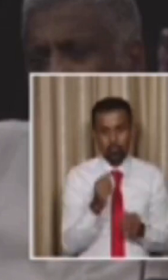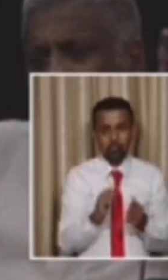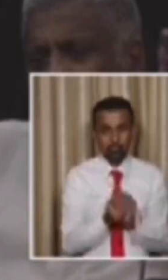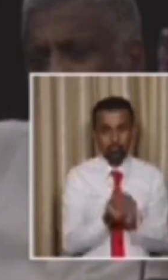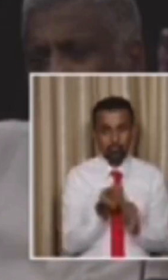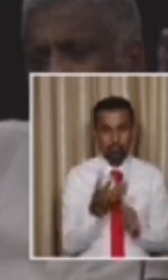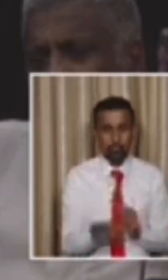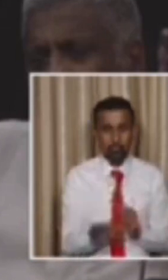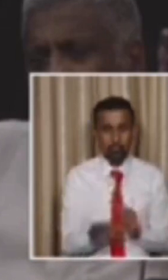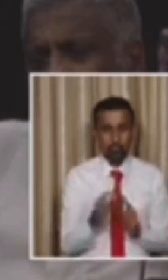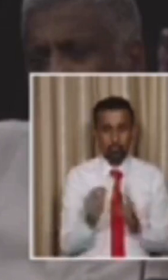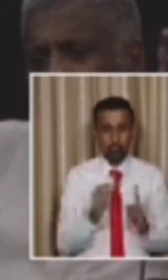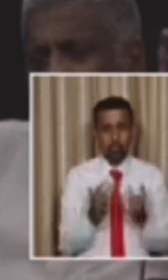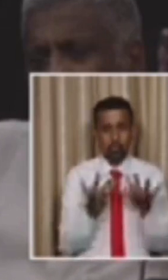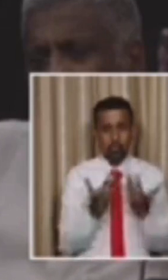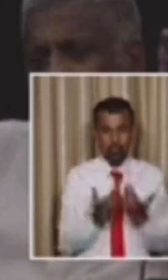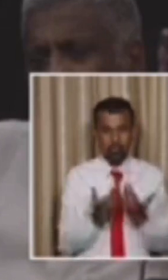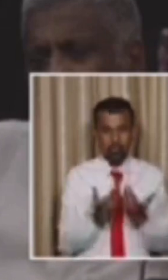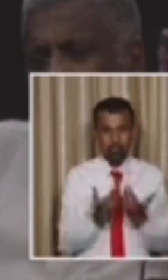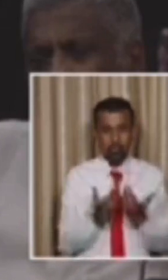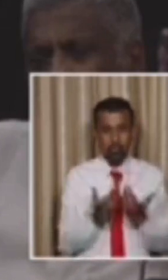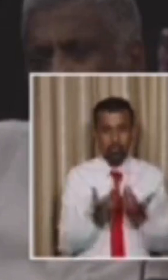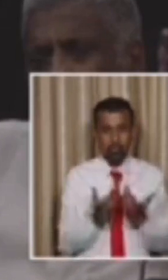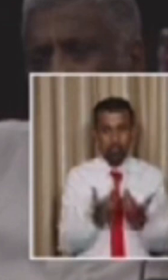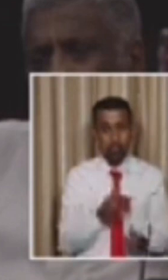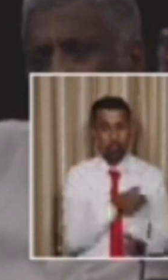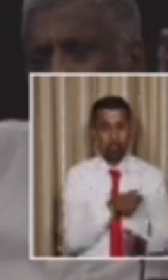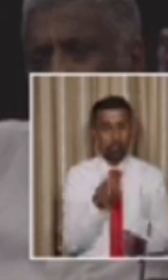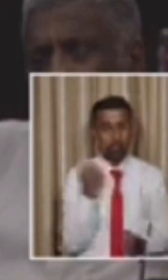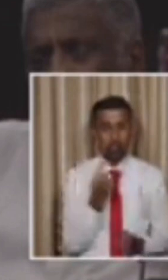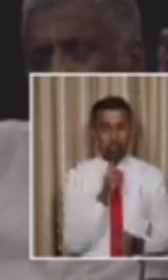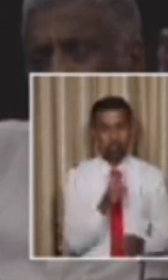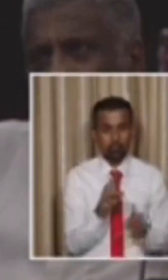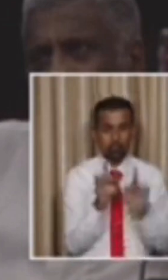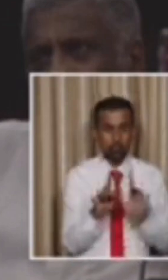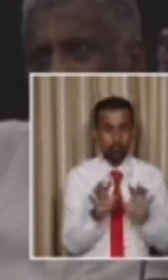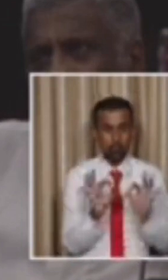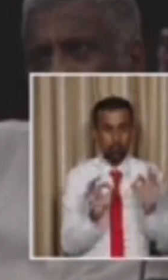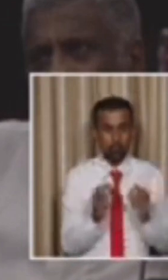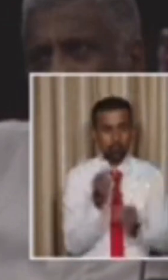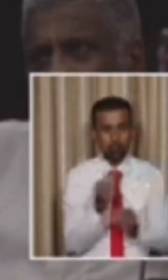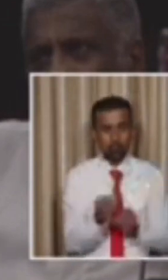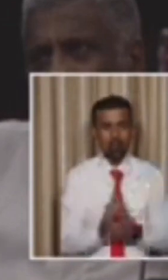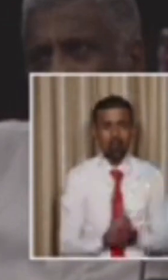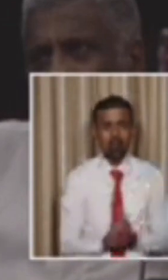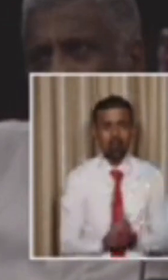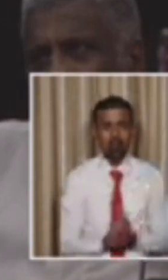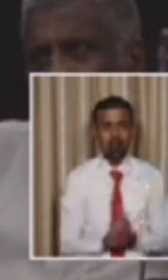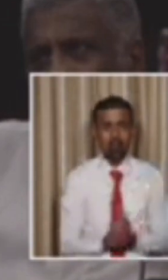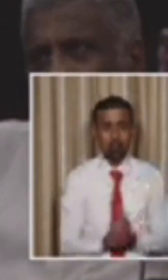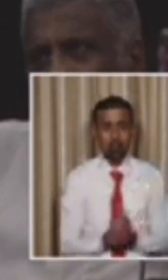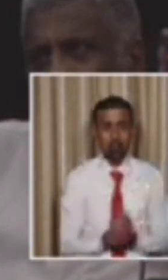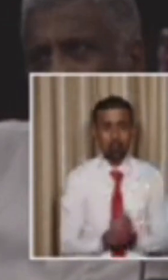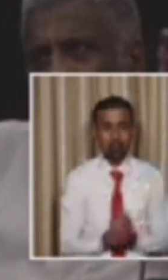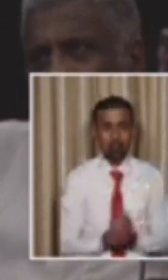තිනවා. මන්ත්‍රීවරුන්ගේ සංඛ්‍යාව අපි ලීඩර්ස් මීට් එකේදී සාකච්ඡා කරපු විදිහට ඒ අනුපාතය එනවා. හැබැයි